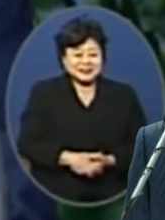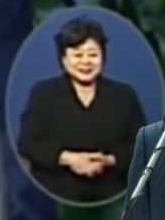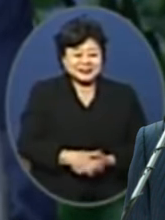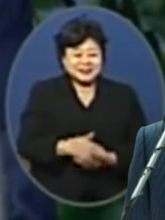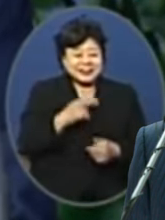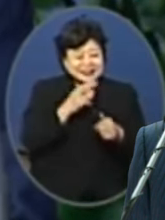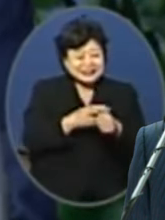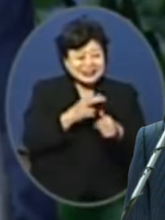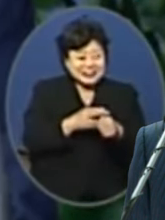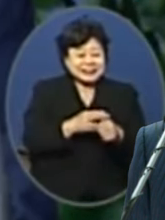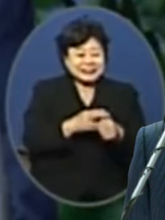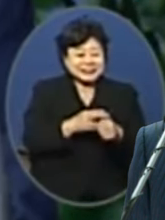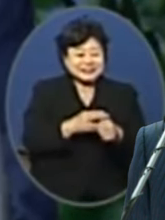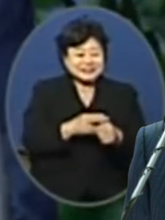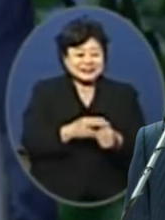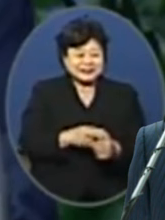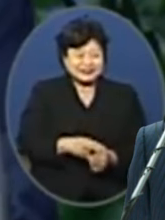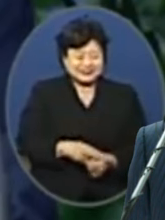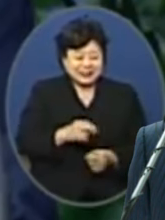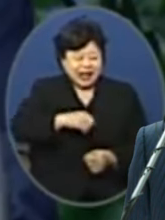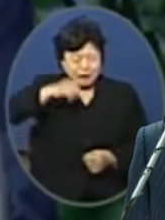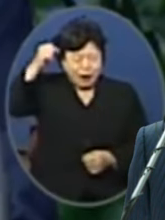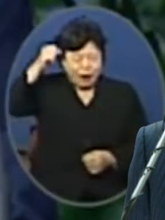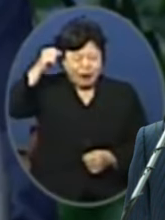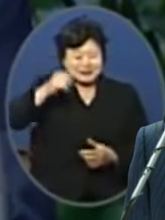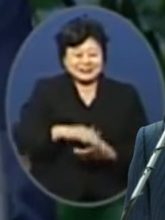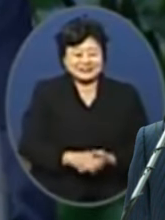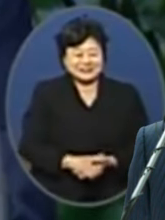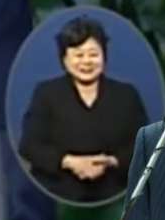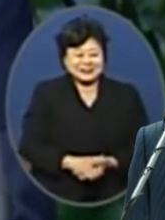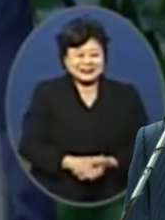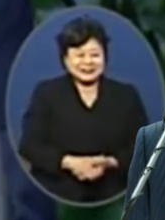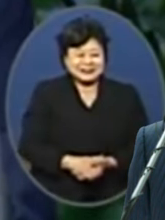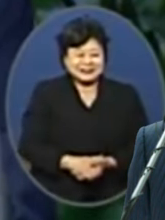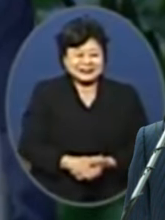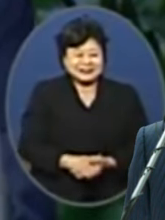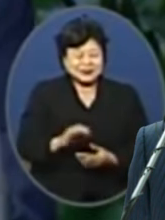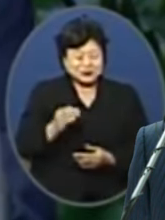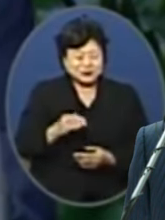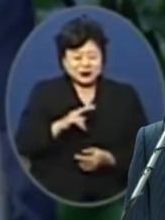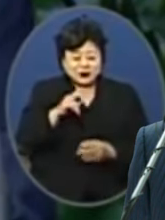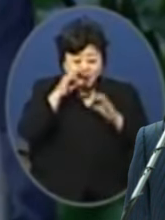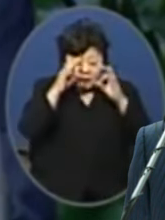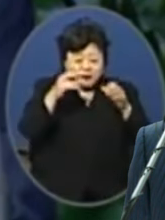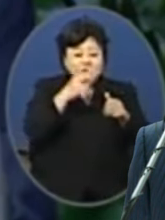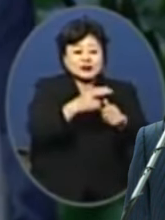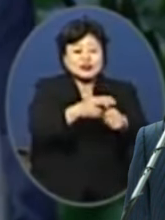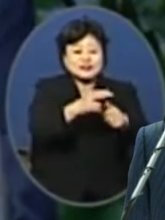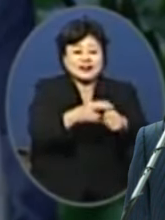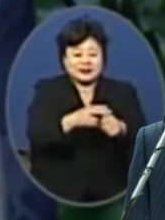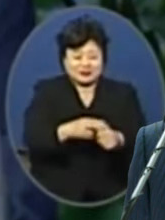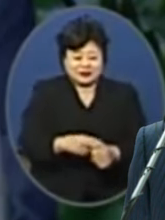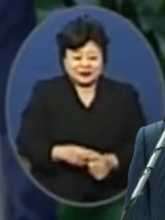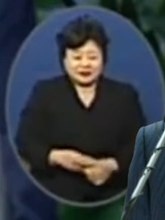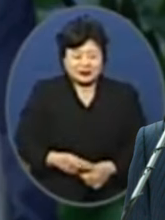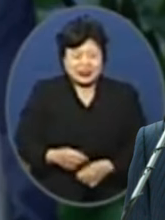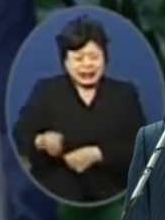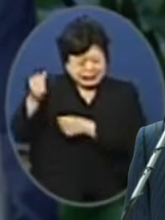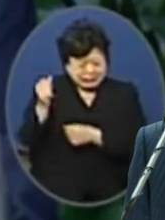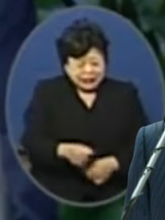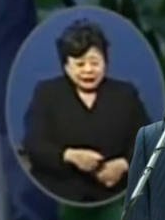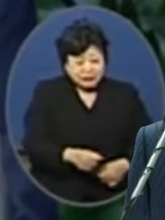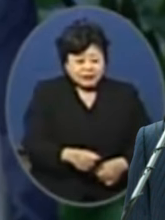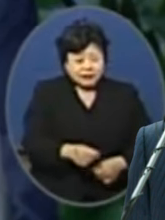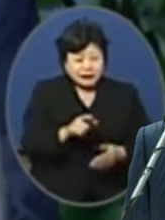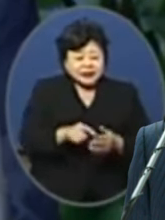그 선생님의 앞에는 통과가 됐어요 요사이 돌아보면 그 선생님이 대로 때리는데